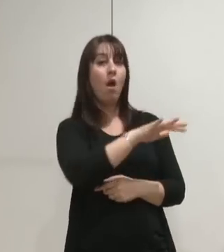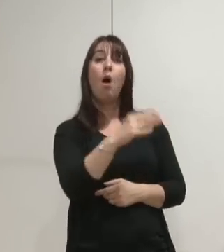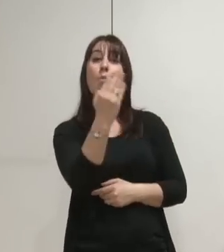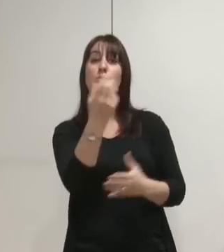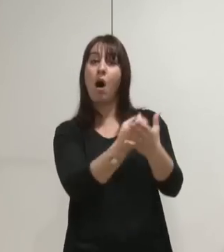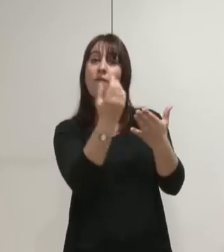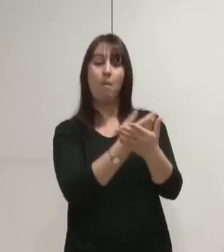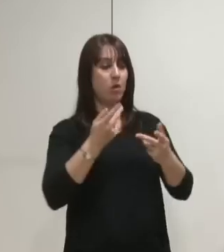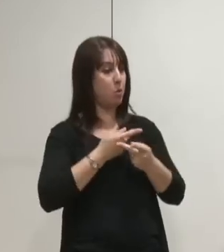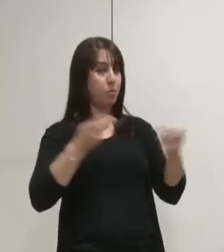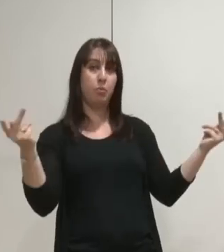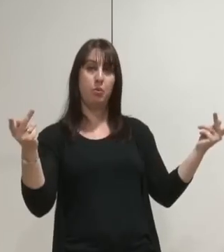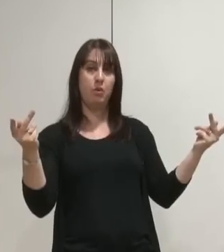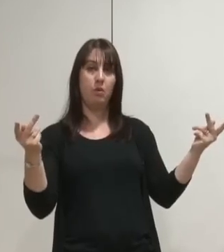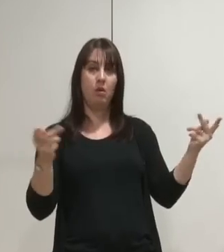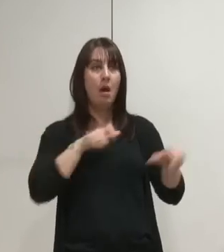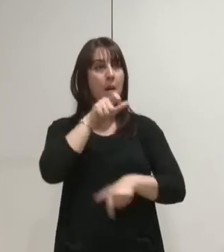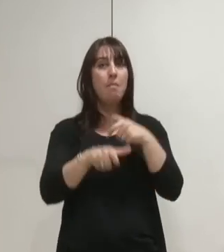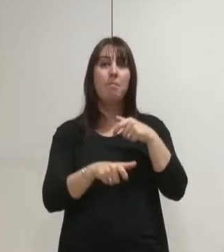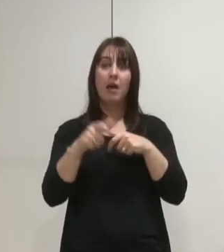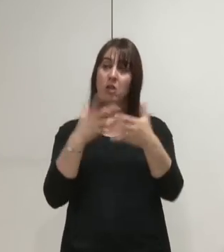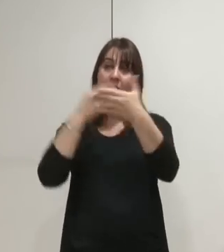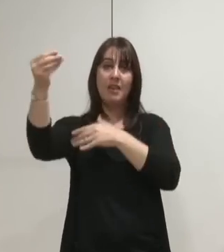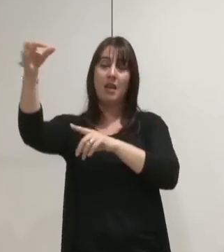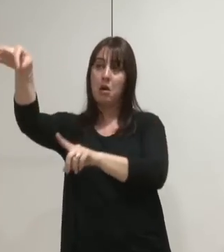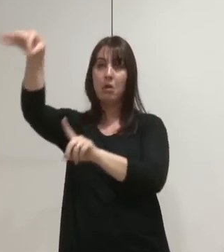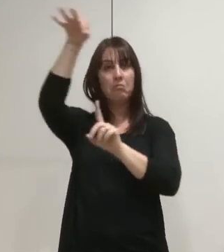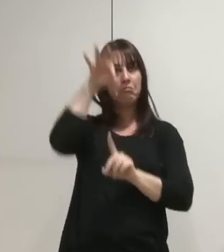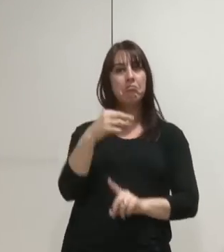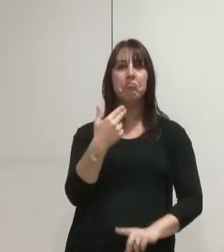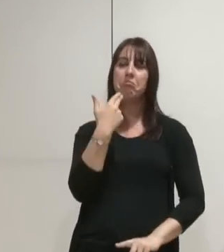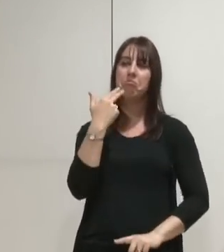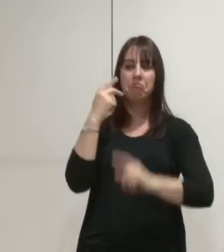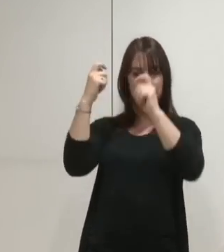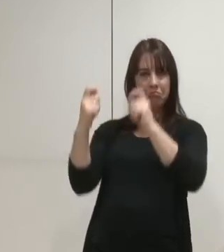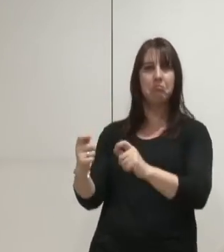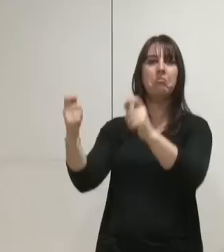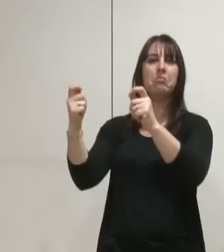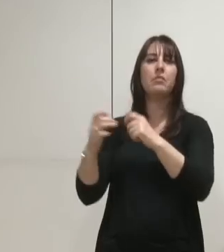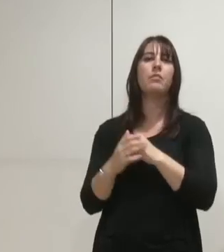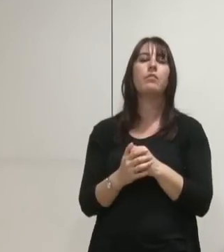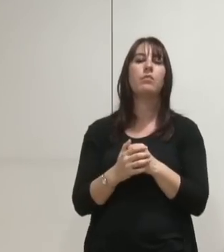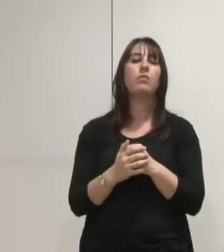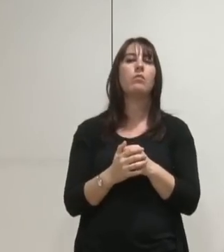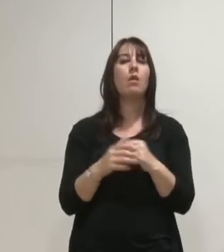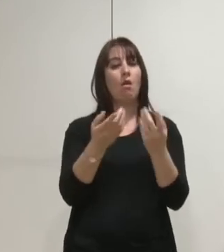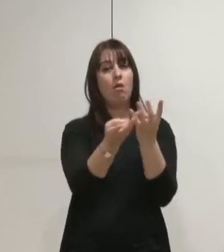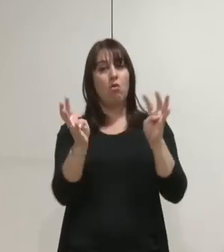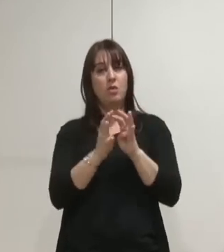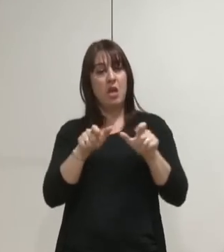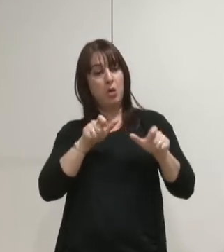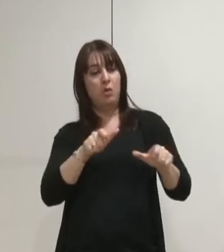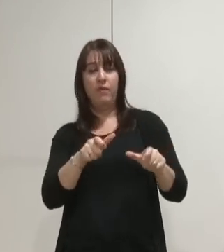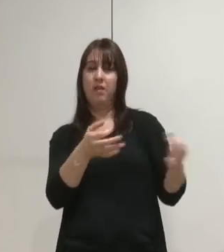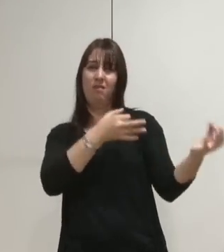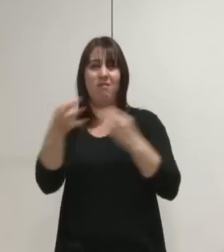il sera composé entre autres de personnalités extérieur qualifié les avis de ce conseil d'exploitation seront systématiquement communiqué en